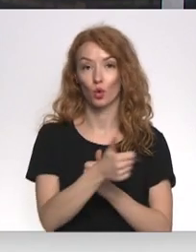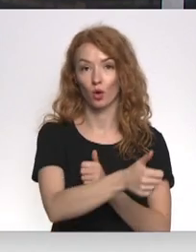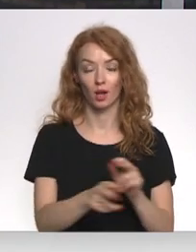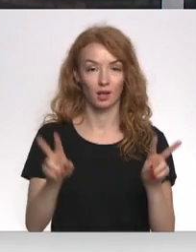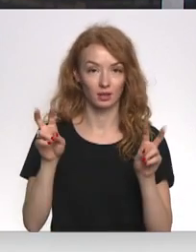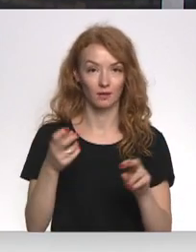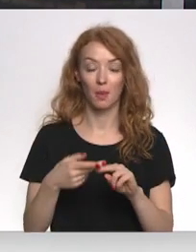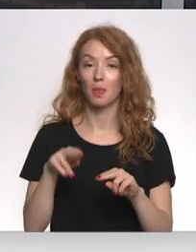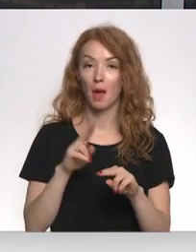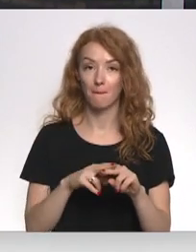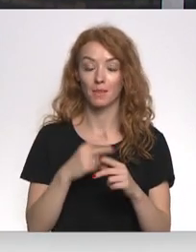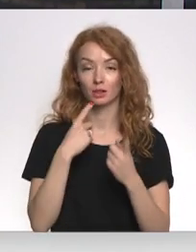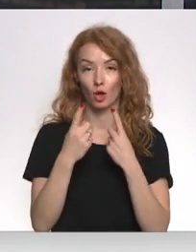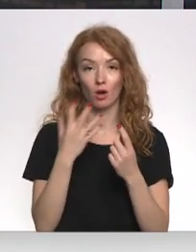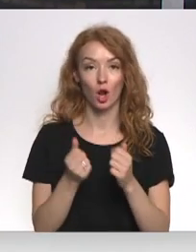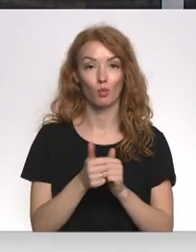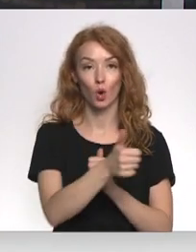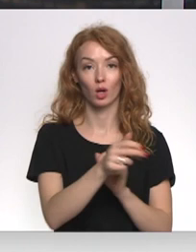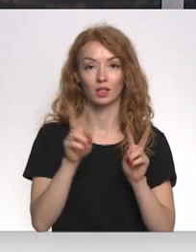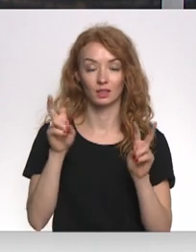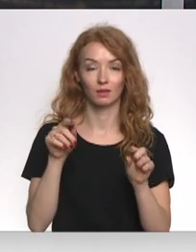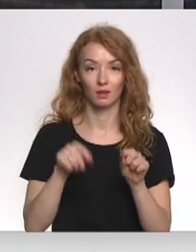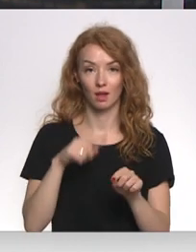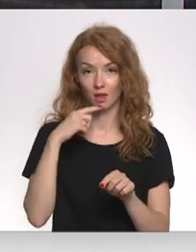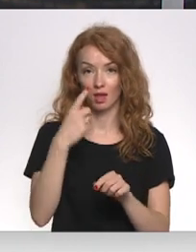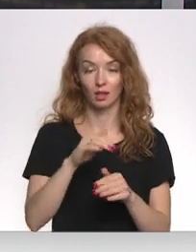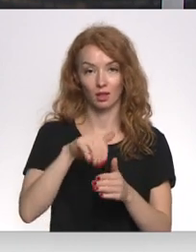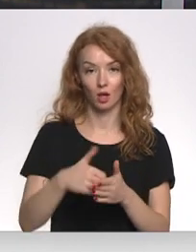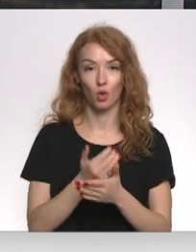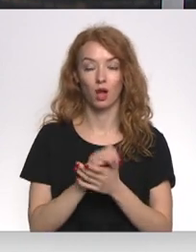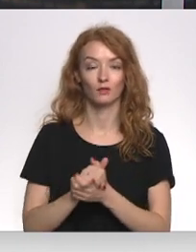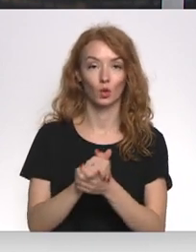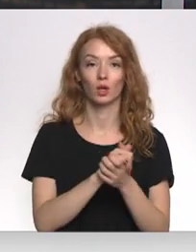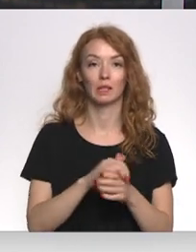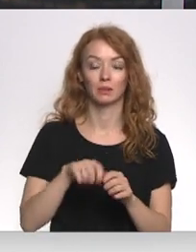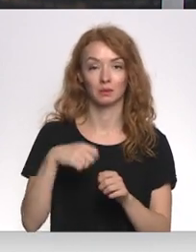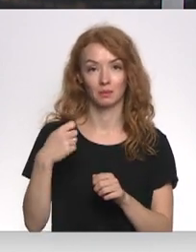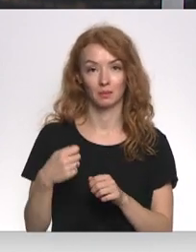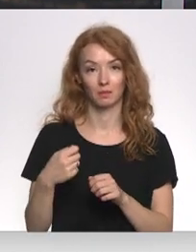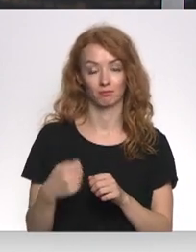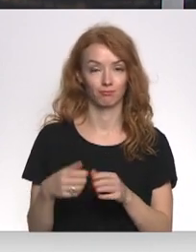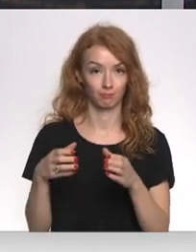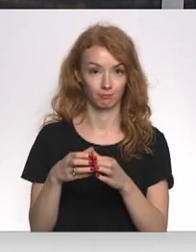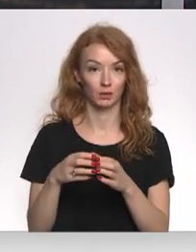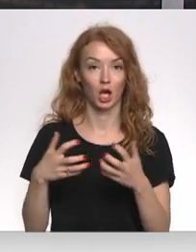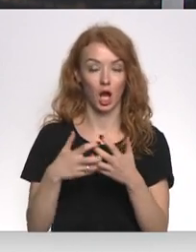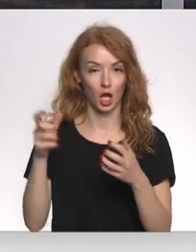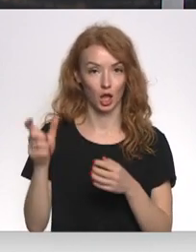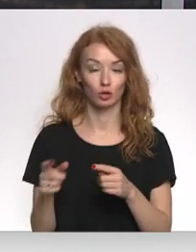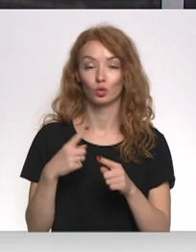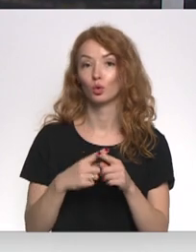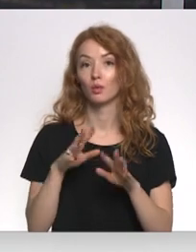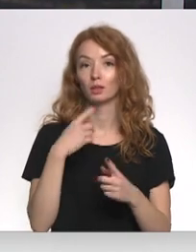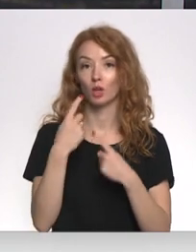Tāpēc sarunām ar progresīvajiem sacīja Jaunās vienotības vadītājs ministra prezidents Krišjāns Kariņš. Par sarunām